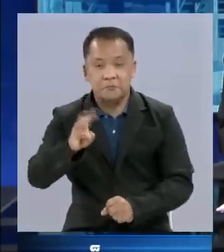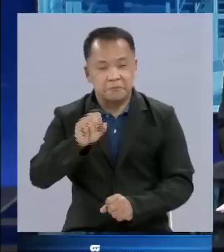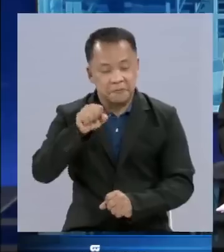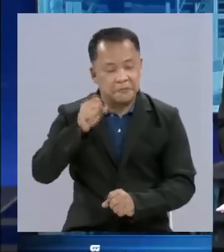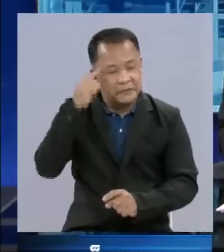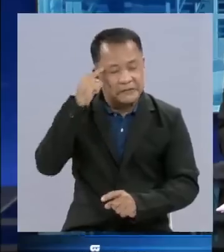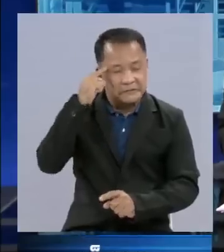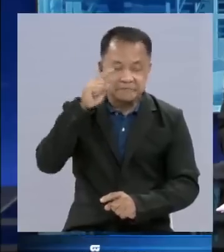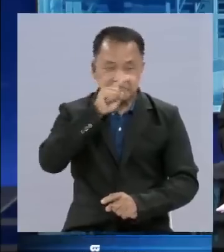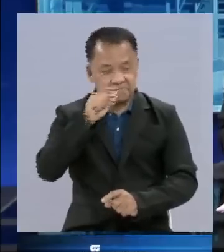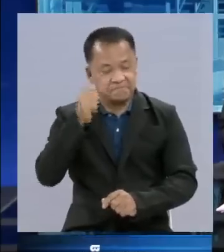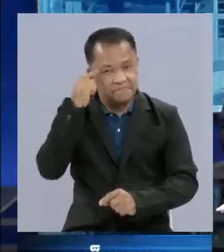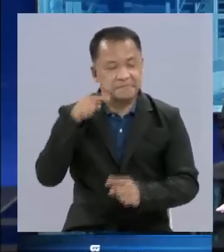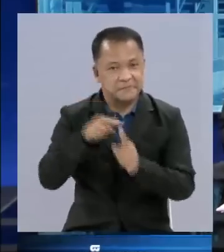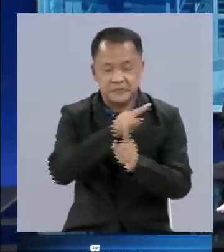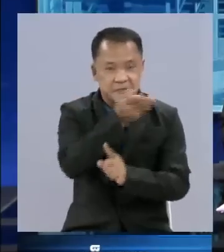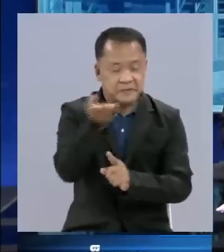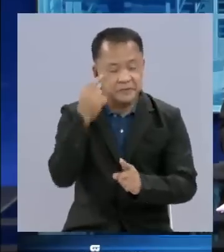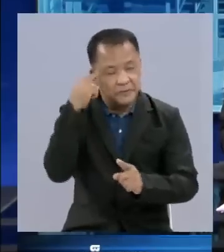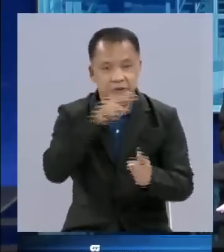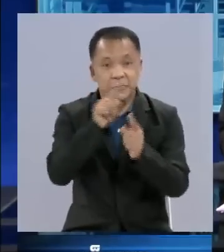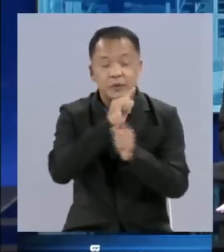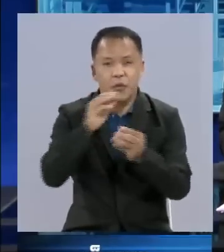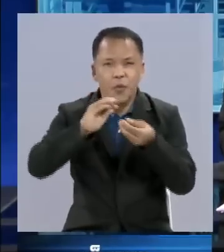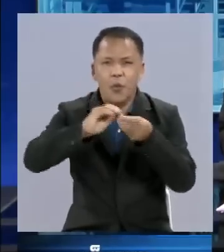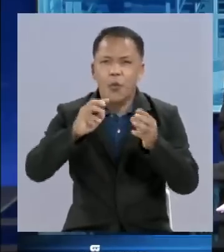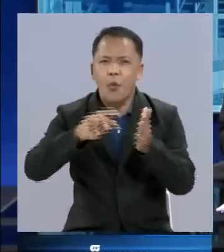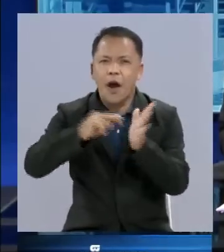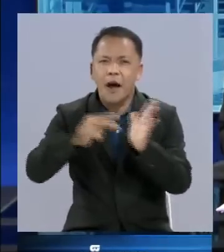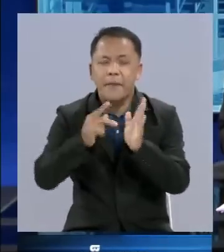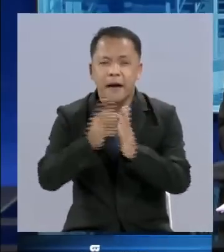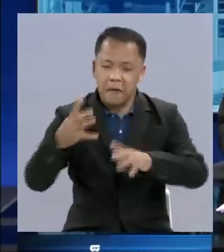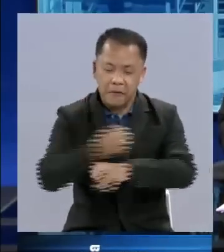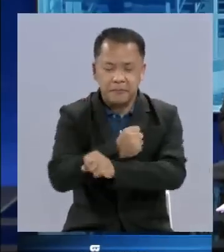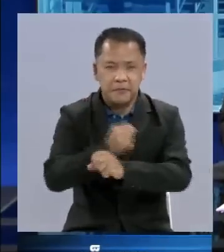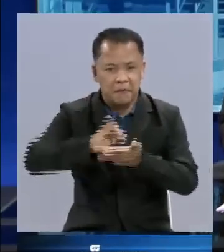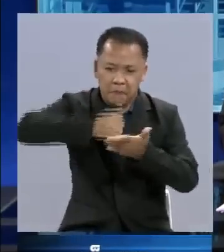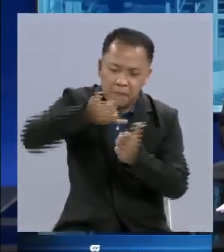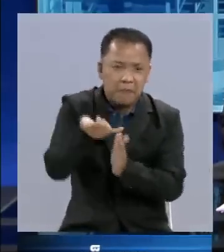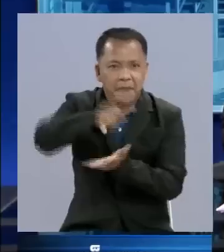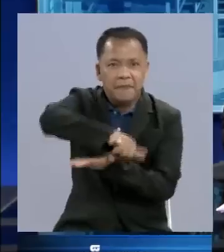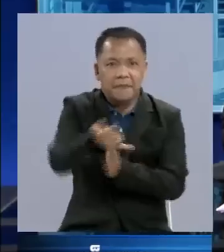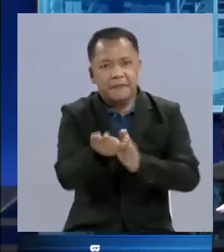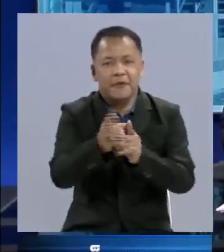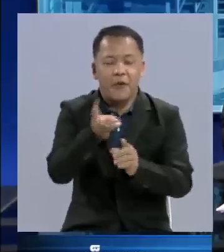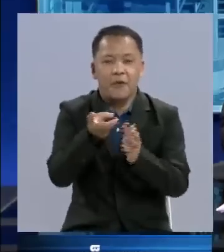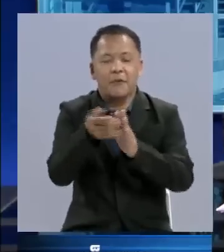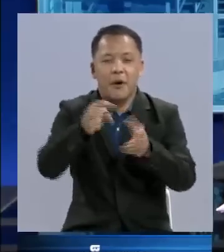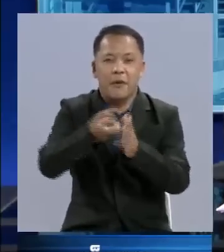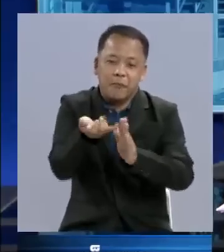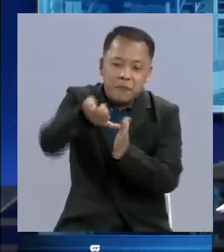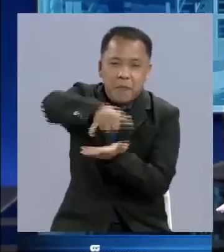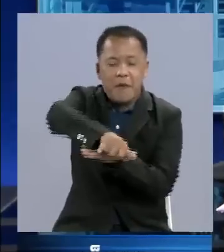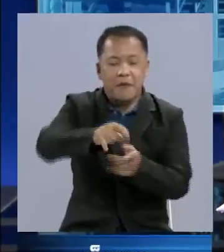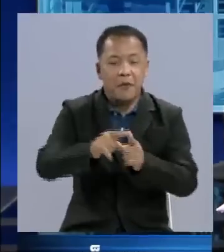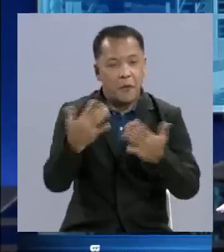ฮะ นี่ลืมคิดไปเลยนะเนี่ย ใช่นี่หลายคนก็บอกว่าเอ๊ะถ้าไปตีความไปทางการเมืองจะมีใคร6ขมังตีลังกาอะไรกันหรือเปล่า คือแบบล้มกันไปอย่างเงี้ยเหรอ ใช่